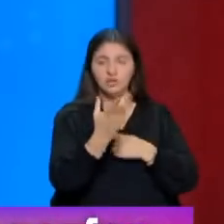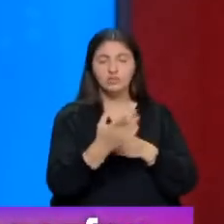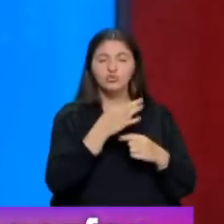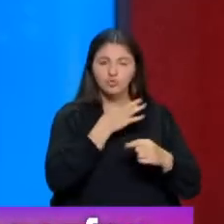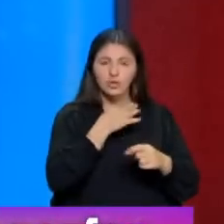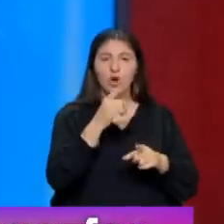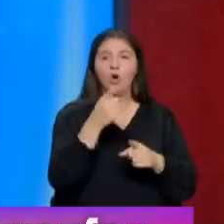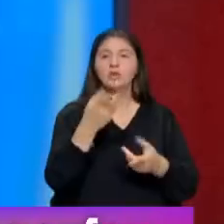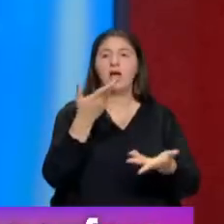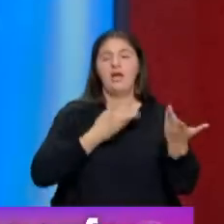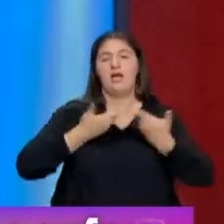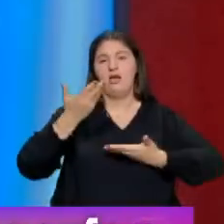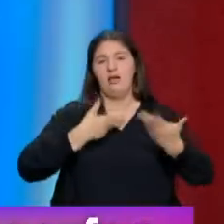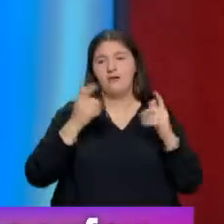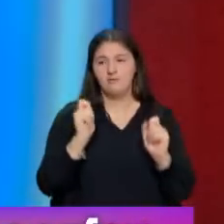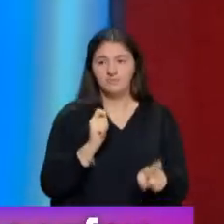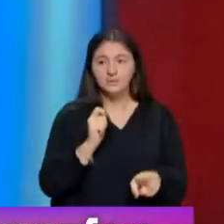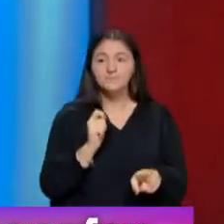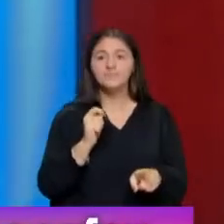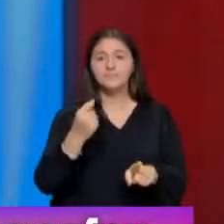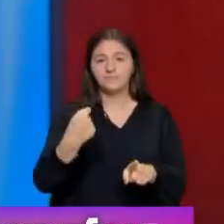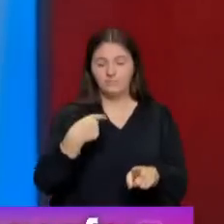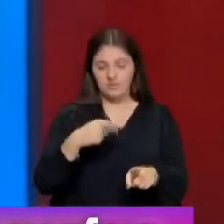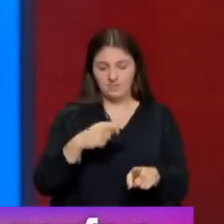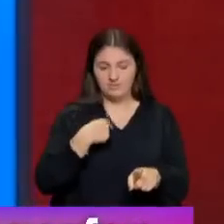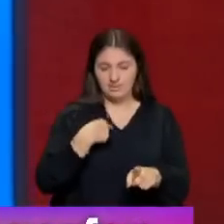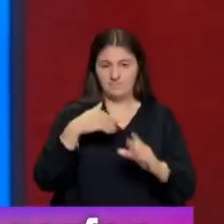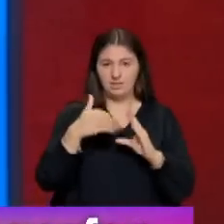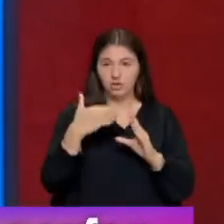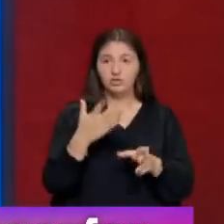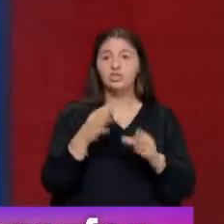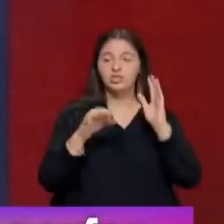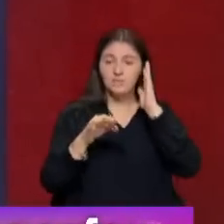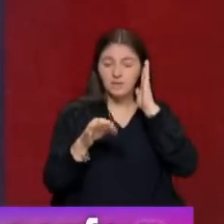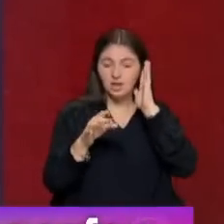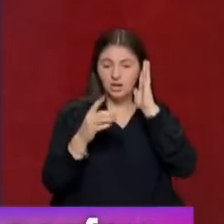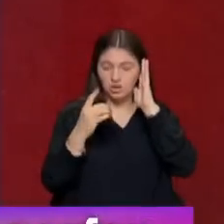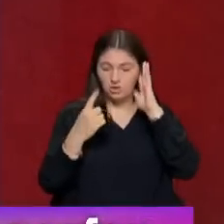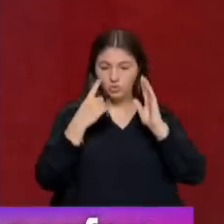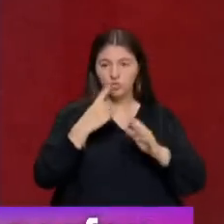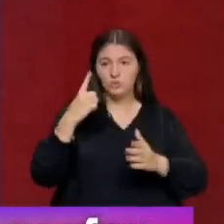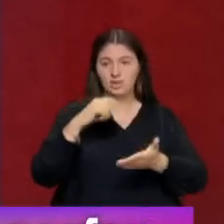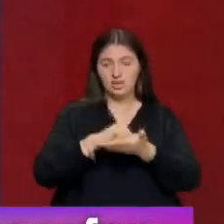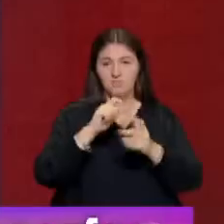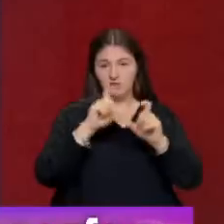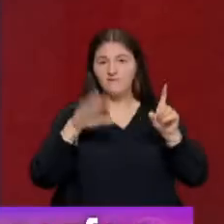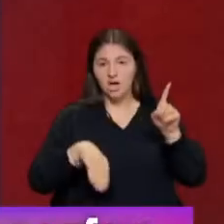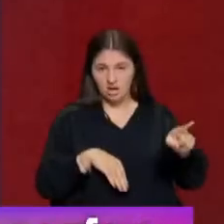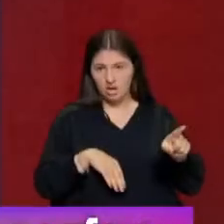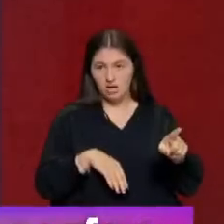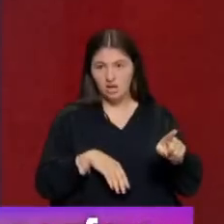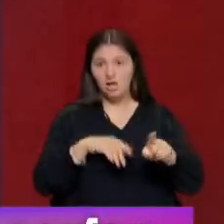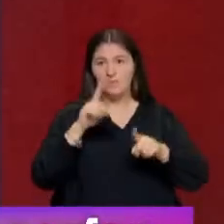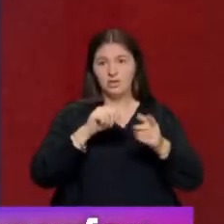Lütfen onu da bizimle paylaşın ulaştırın bize mesajlarınızı şimdi Cumhuriyet gazetesinin manşetinde var